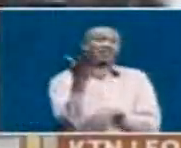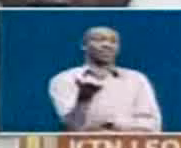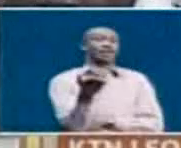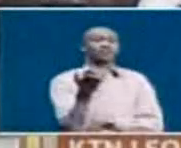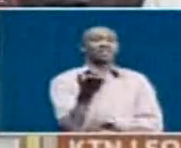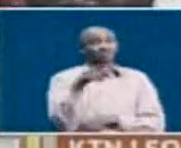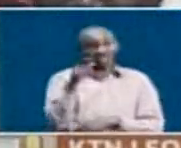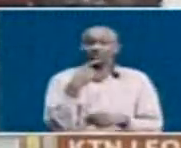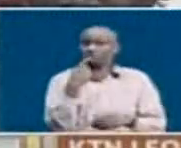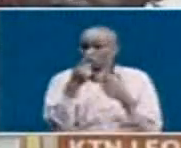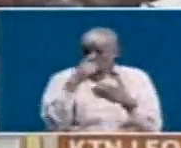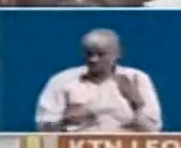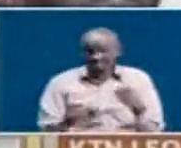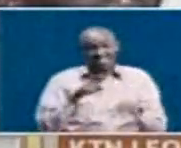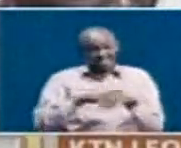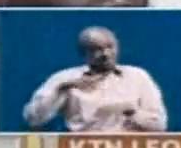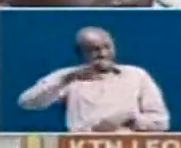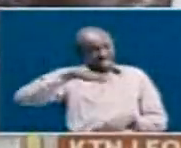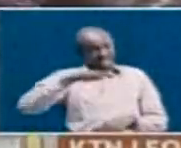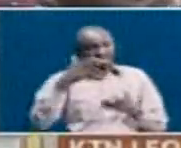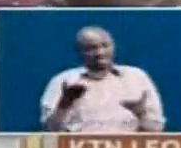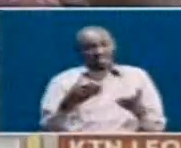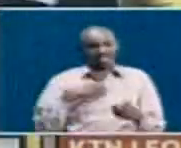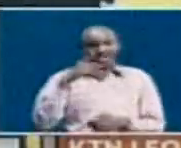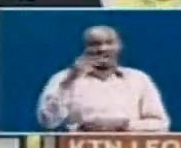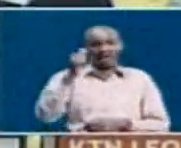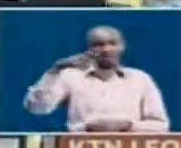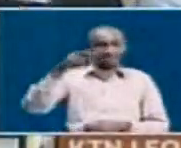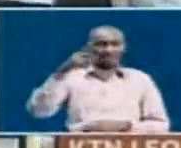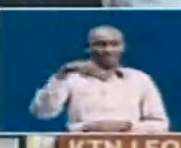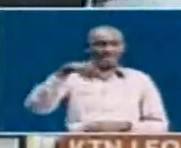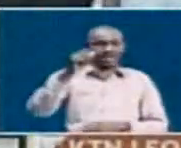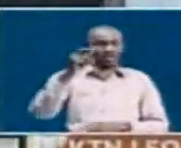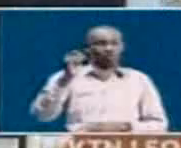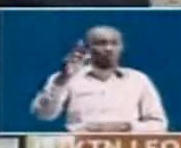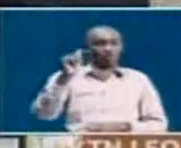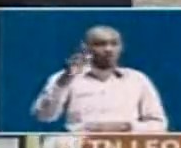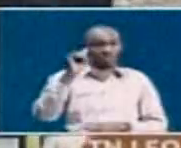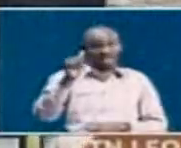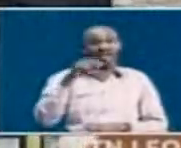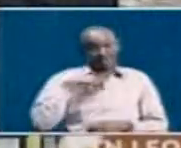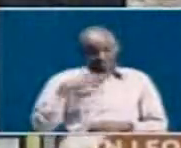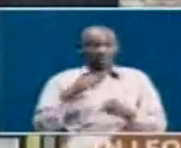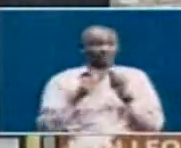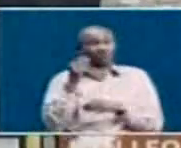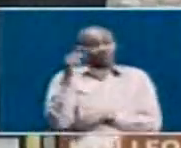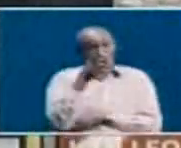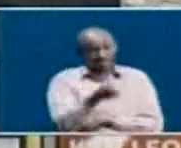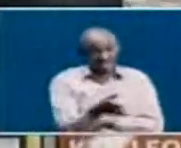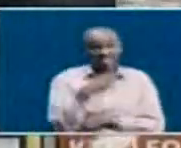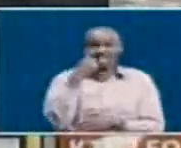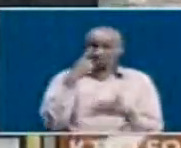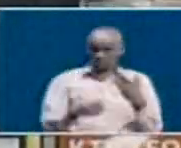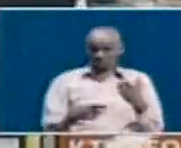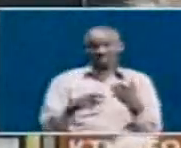Kapedo. Alikuwa akizungumza katika uwanja wa mkutano wa Kapenguria pale baadhi ya wenyeji walidinda kuhudhuria mkutano huo kwa kutaka